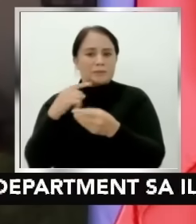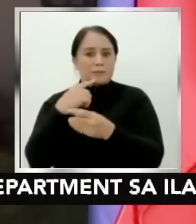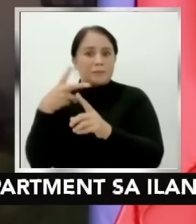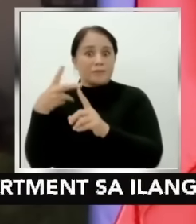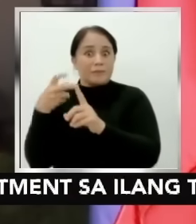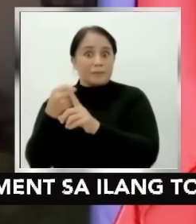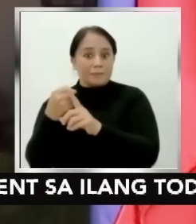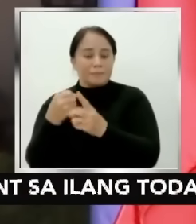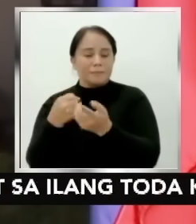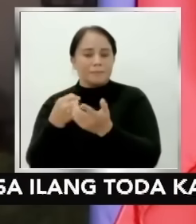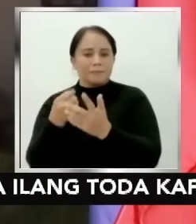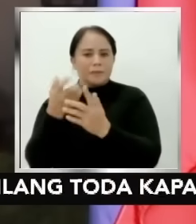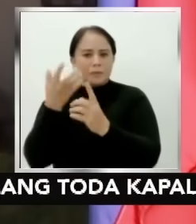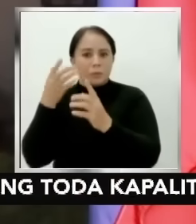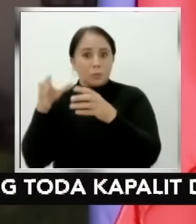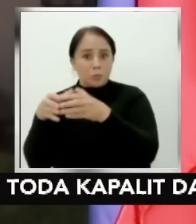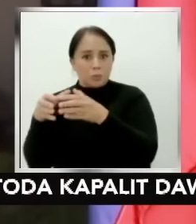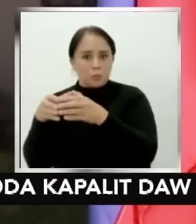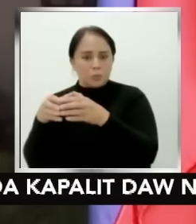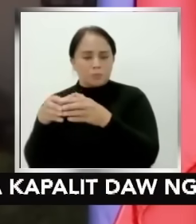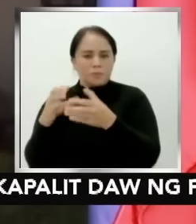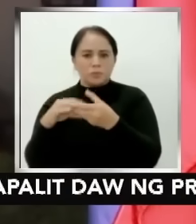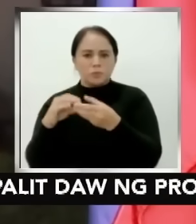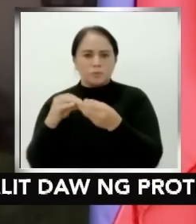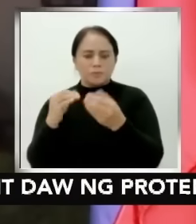na ikinuwento rin ngayong araw sa atin.